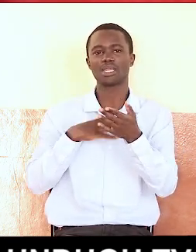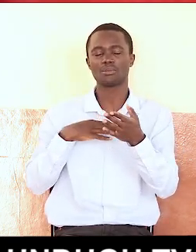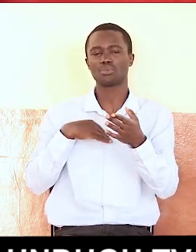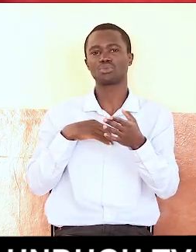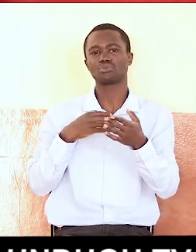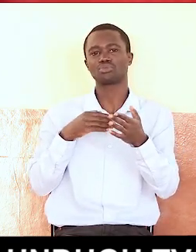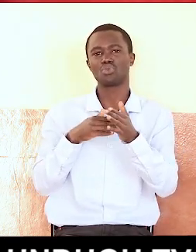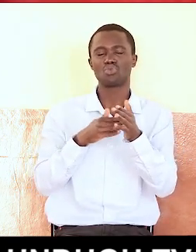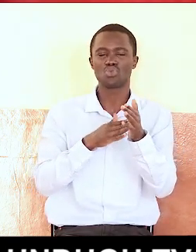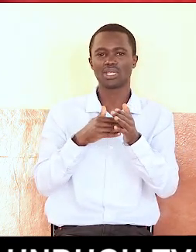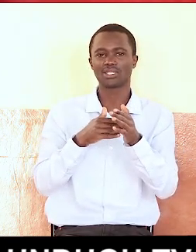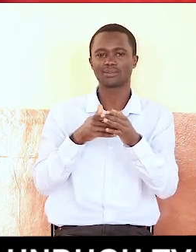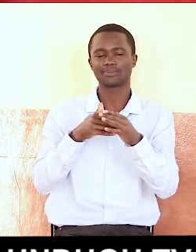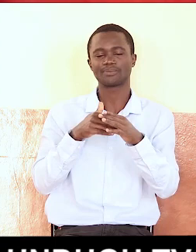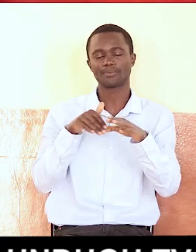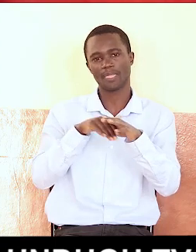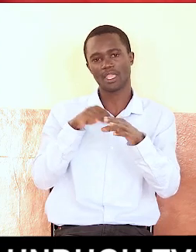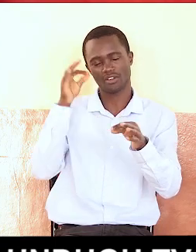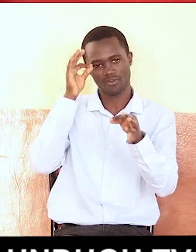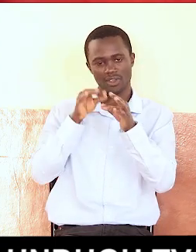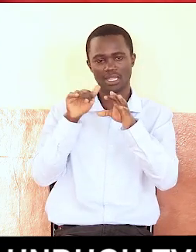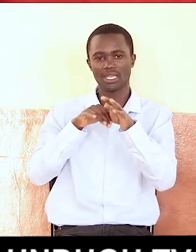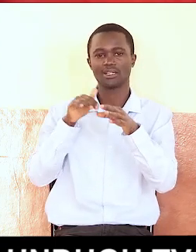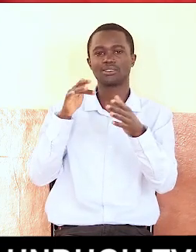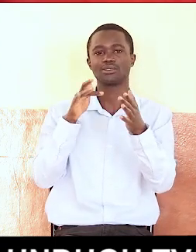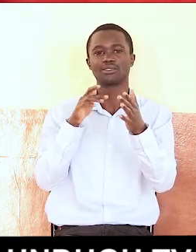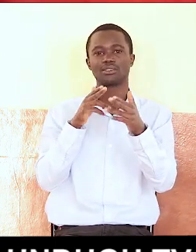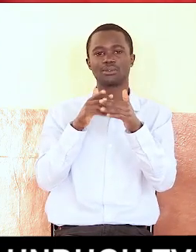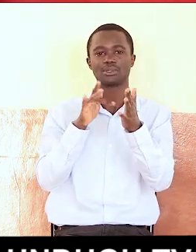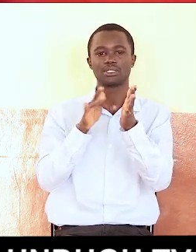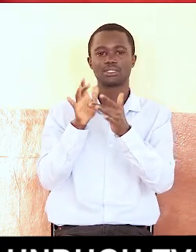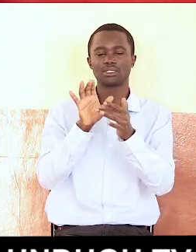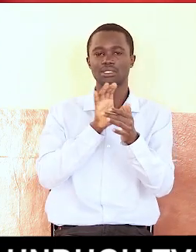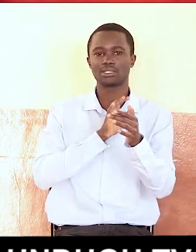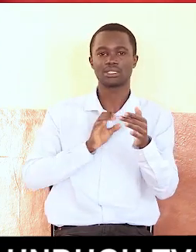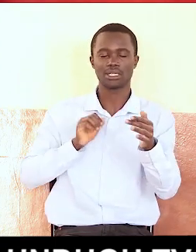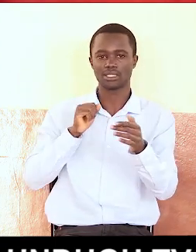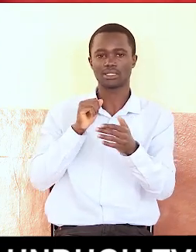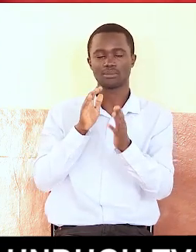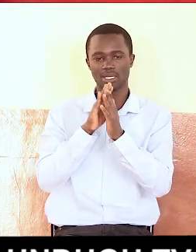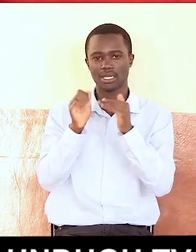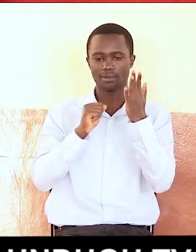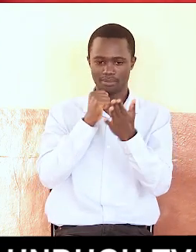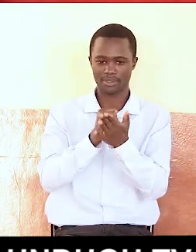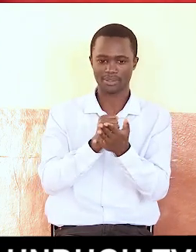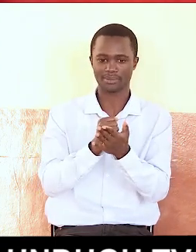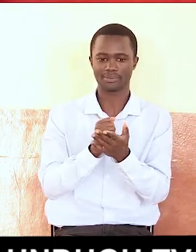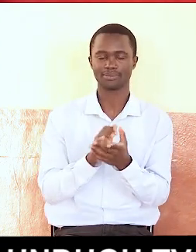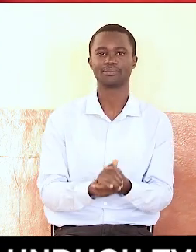wanyonge na wadhaifu katika imani. Na ni kwa Yesu Kristo mkosi wetu tunaomba. Amen.